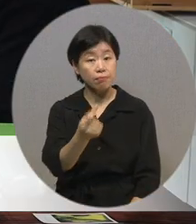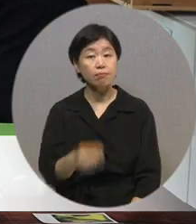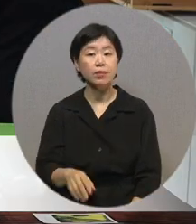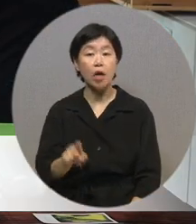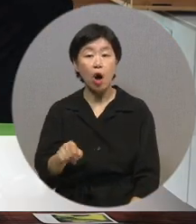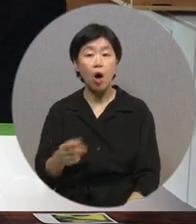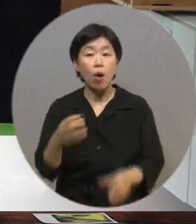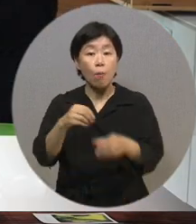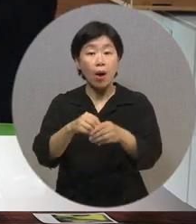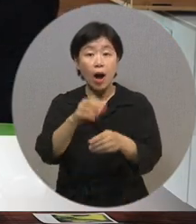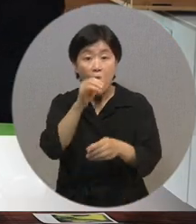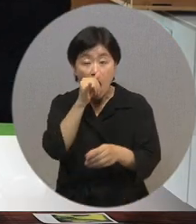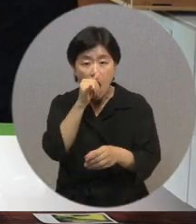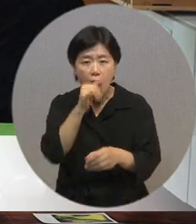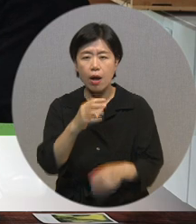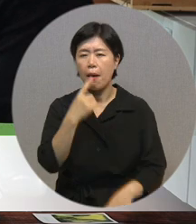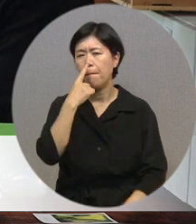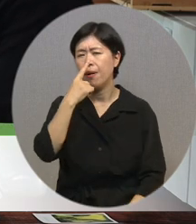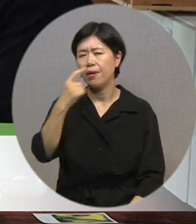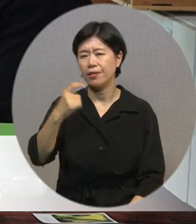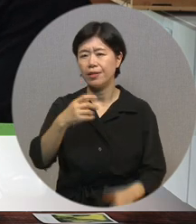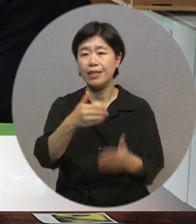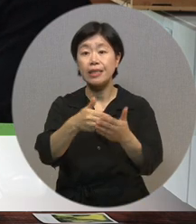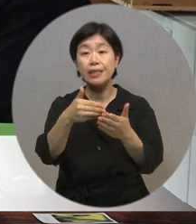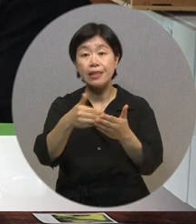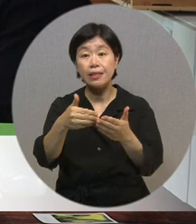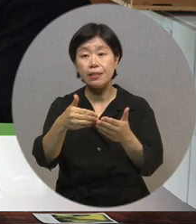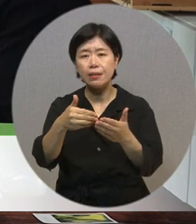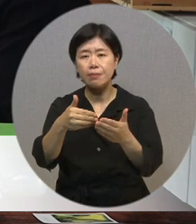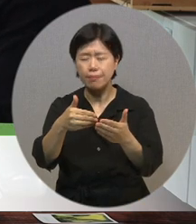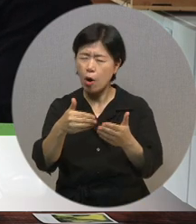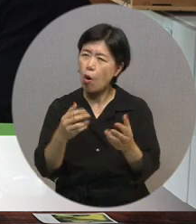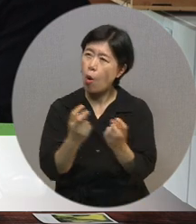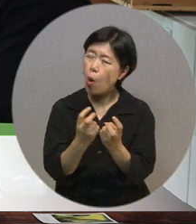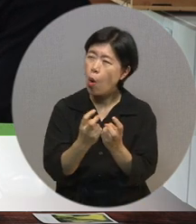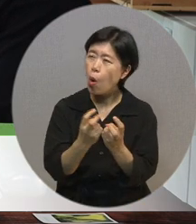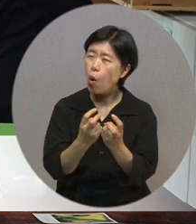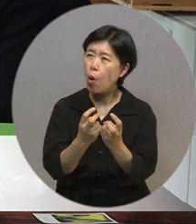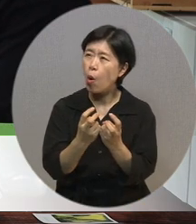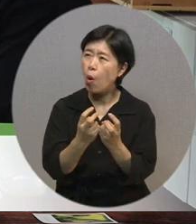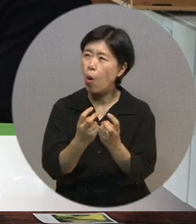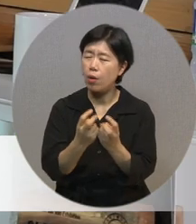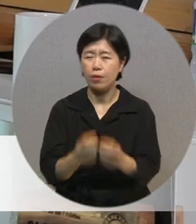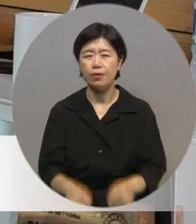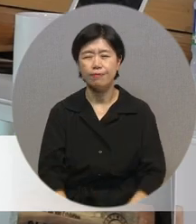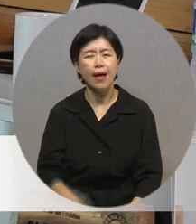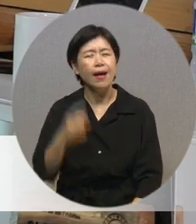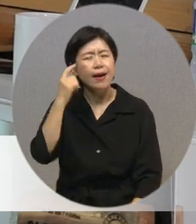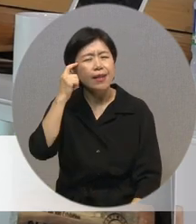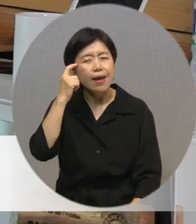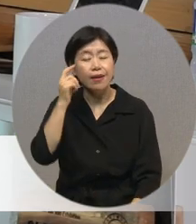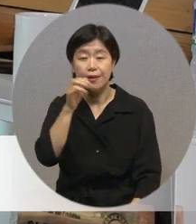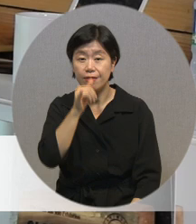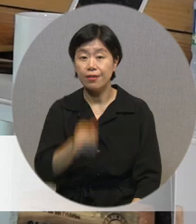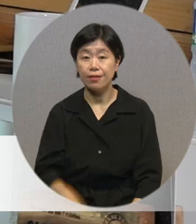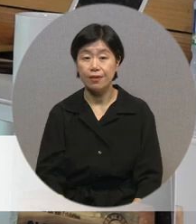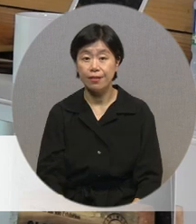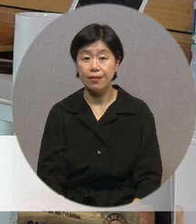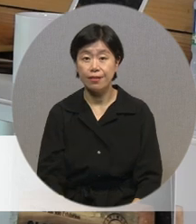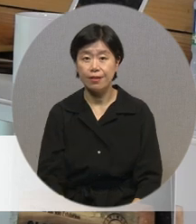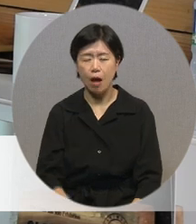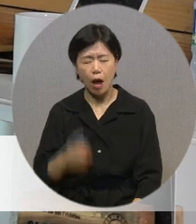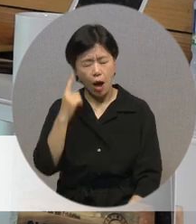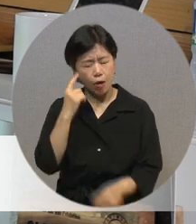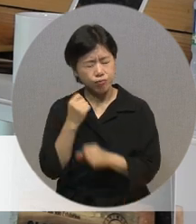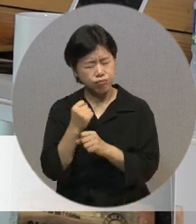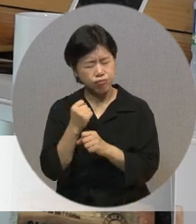담겨있는 서정적인 그림을 그릴 수 어떻게 하면 그려볼까? 그릴 수 있을까? 담아낼 수 있을까? 그런 것들을